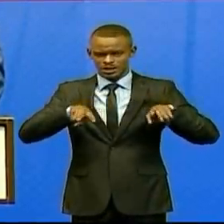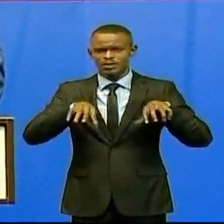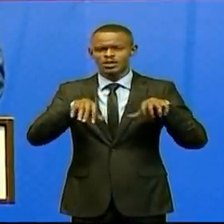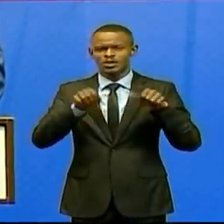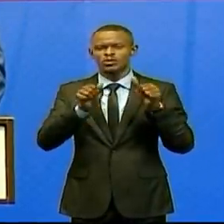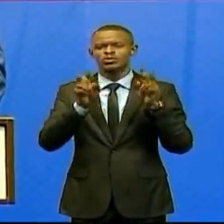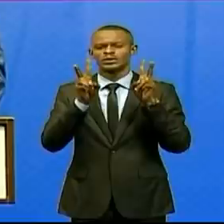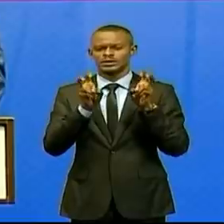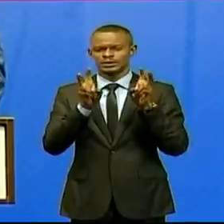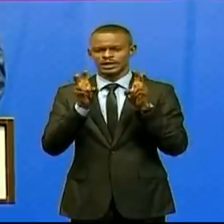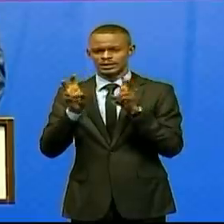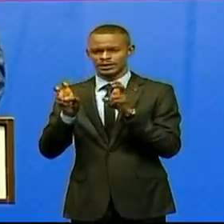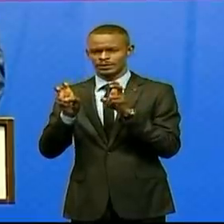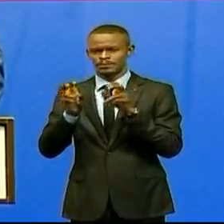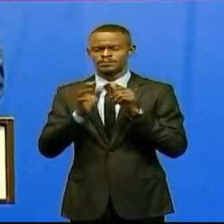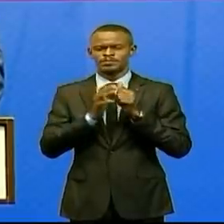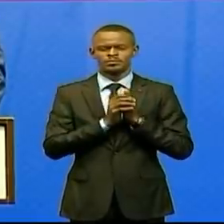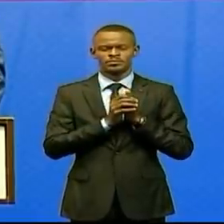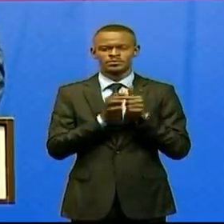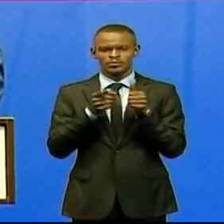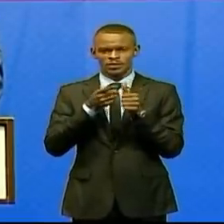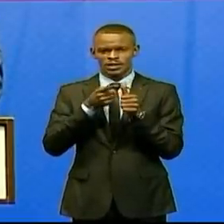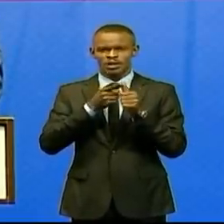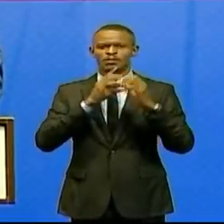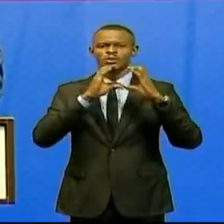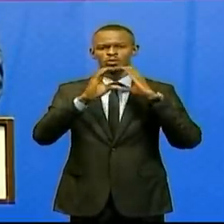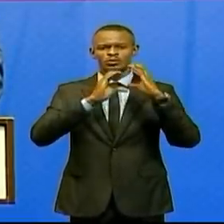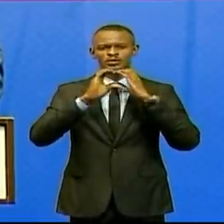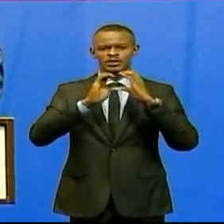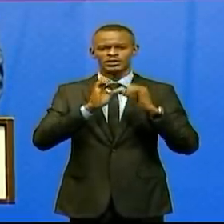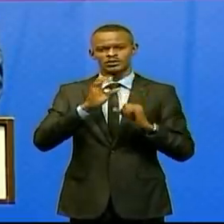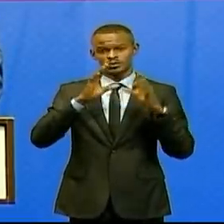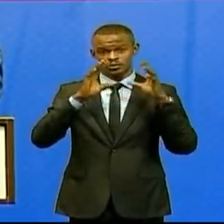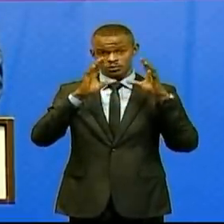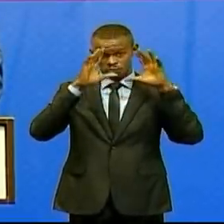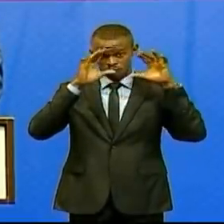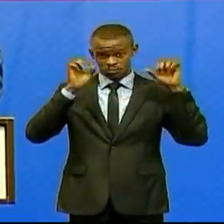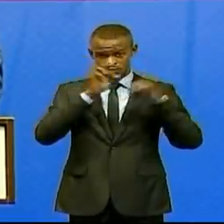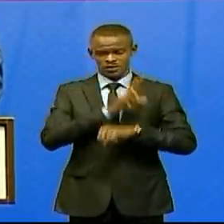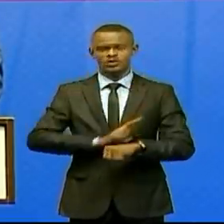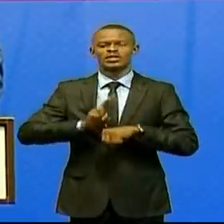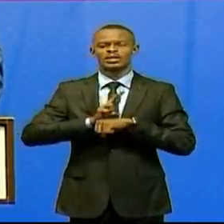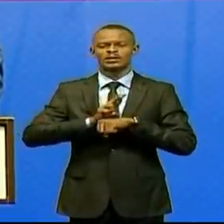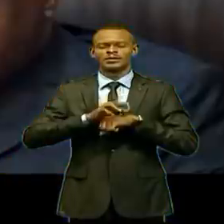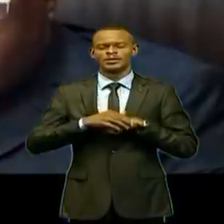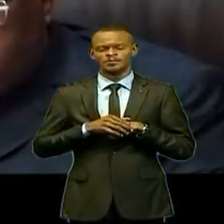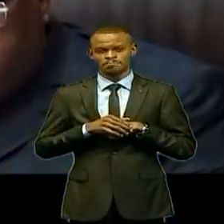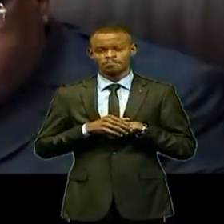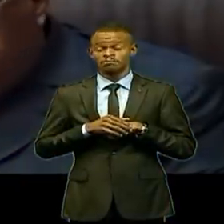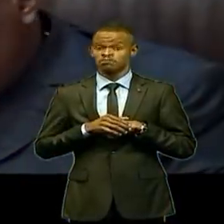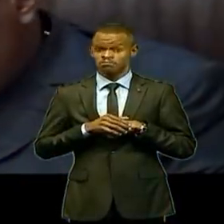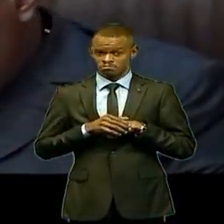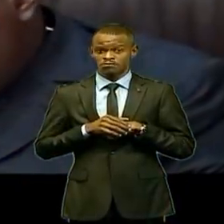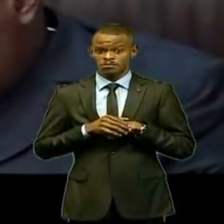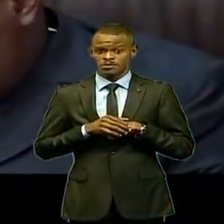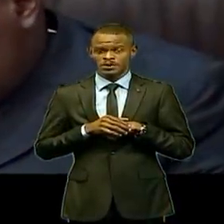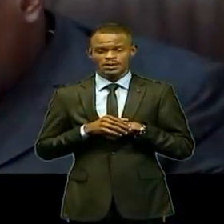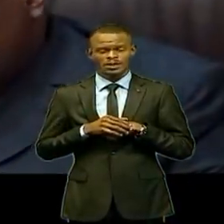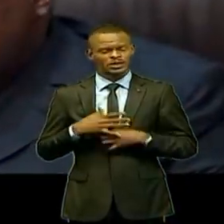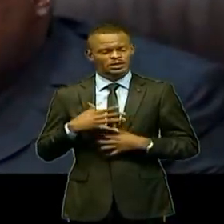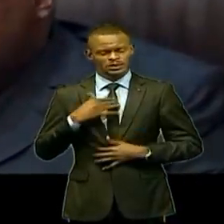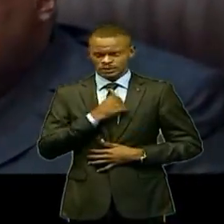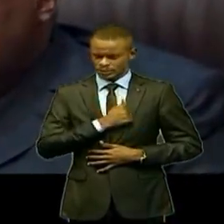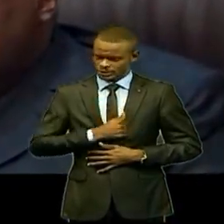1. Communication du président de la République. C'est sur une note noire que le président de la République a commencé